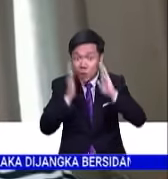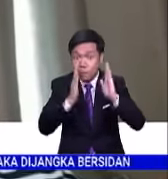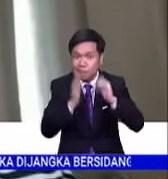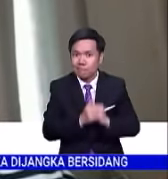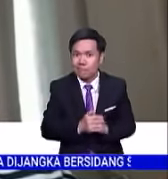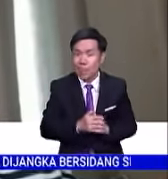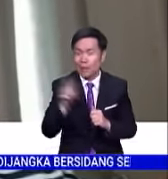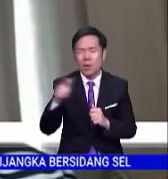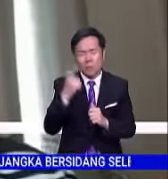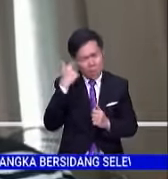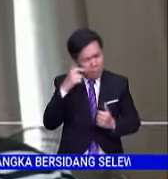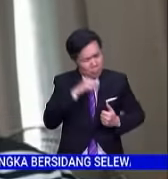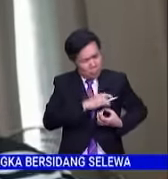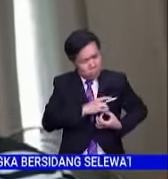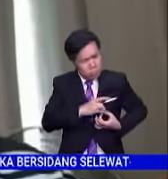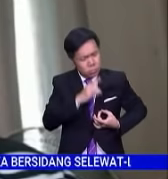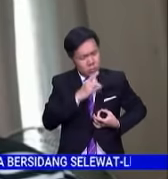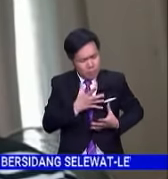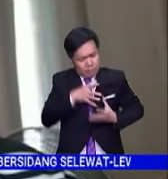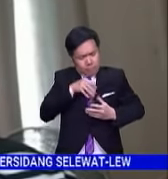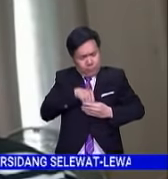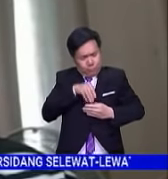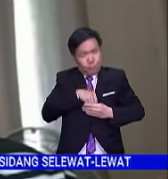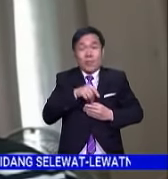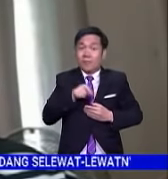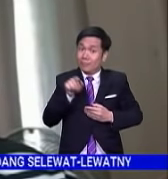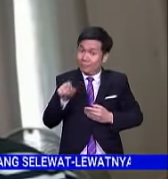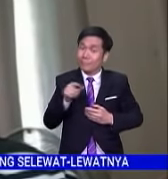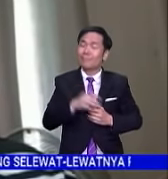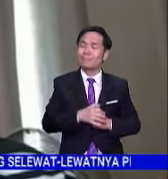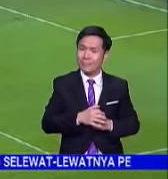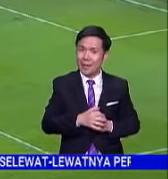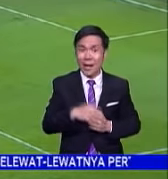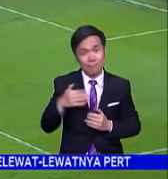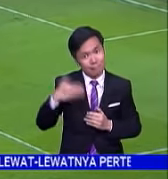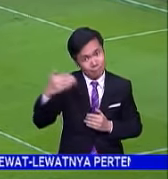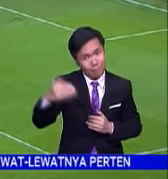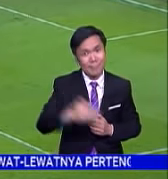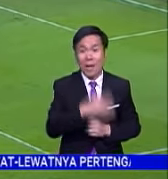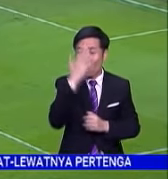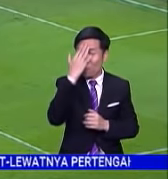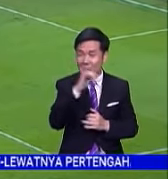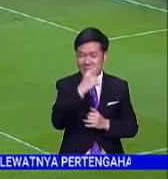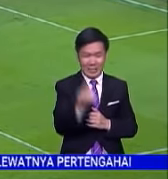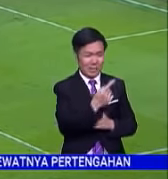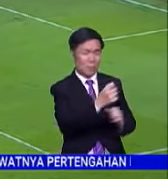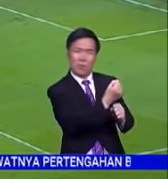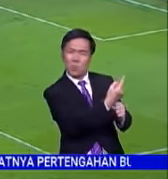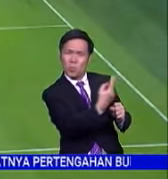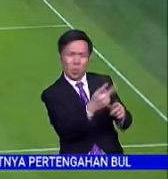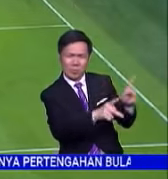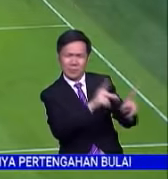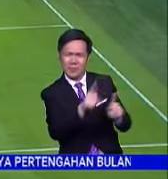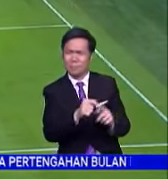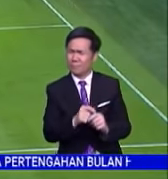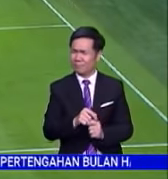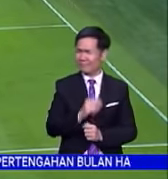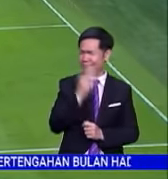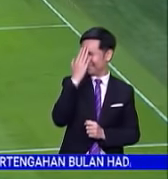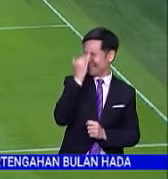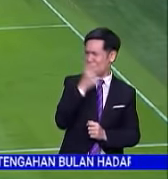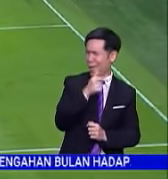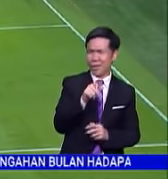mereka menjiwai tugas dan tanggungjawab mereka. Isu berkenaan timbul selepas segelintir pihak mula mempertikaikan